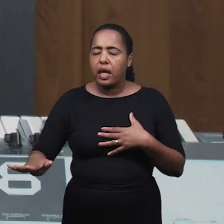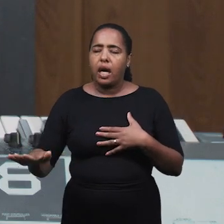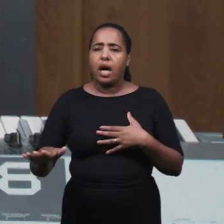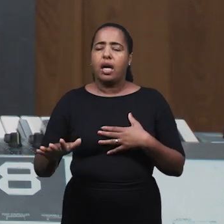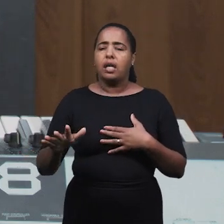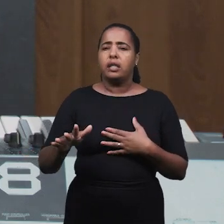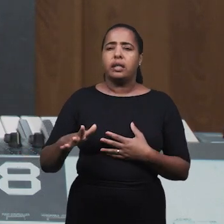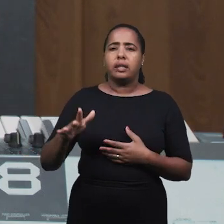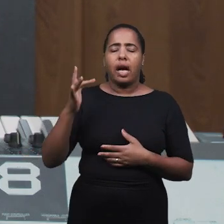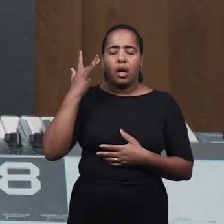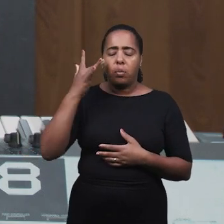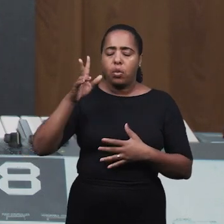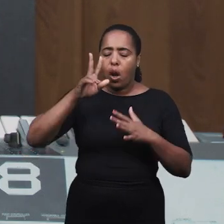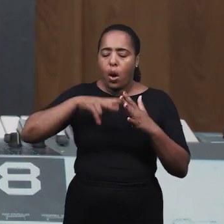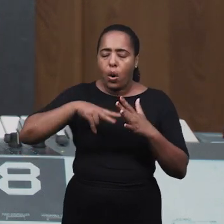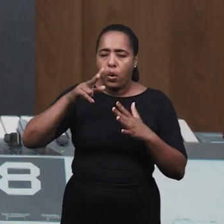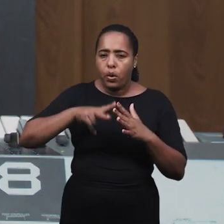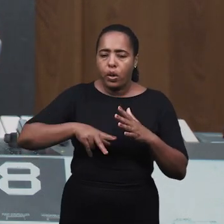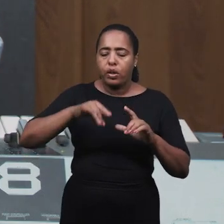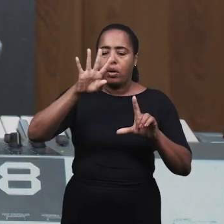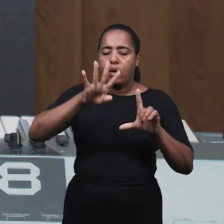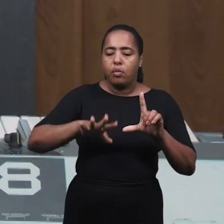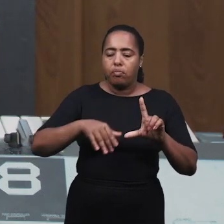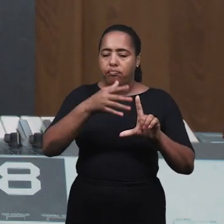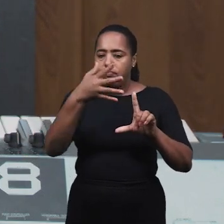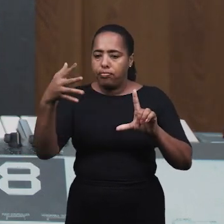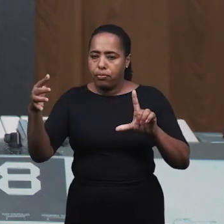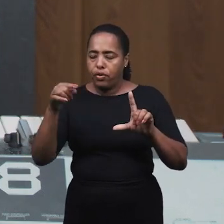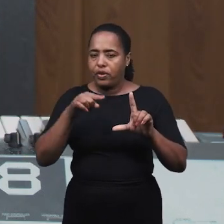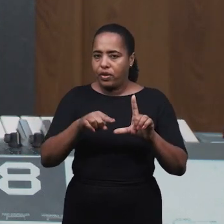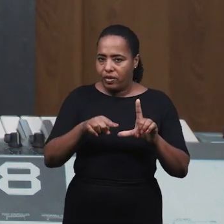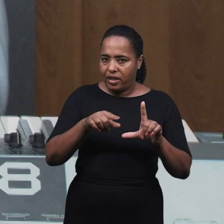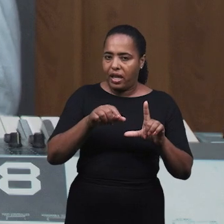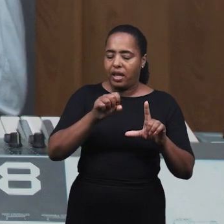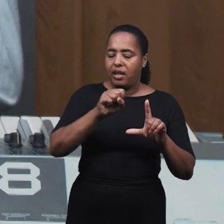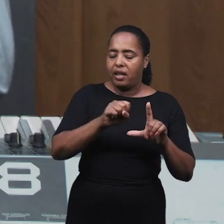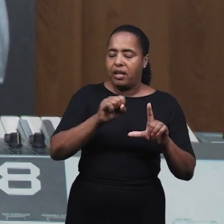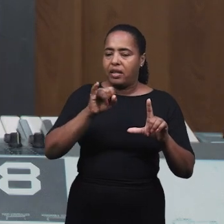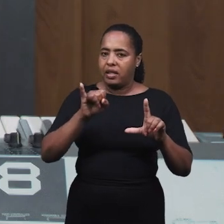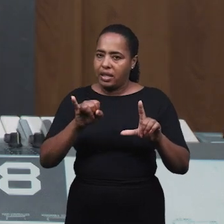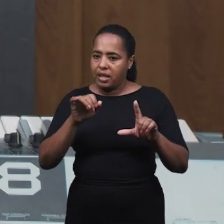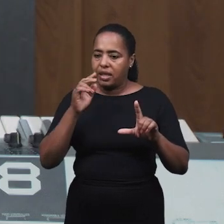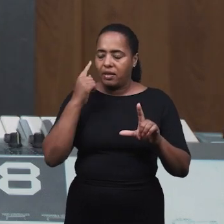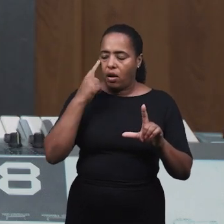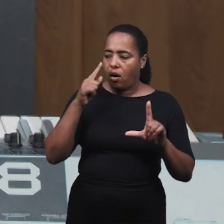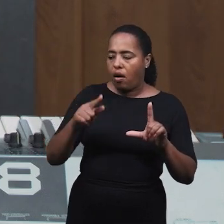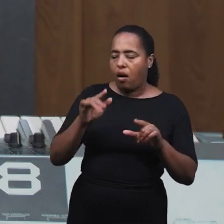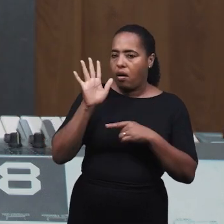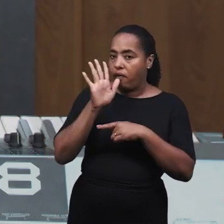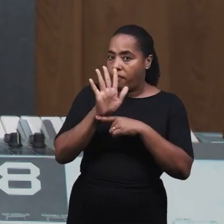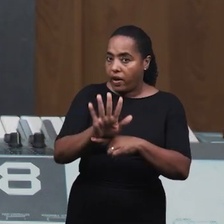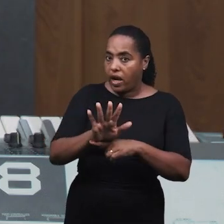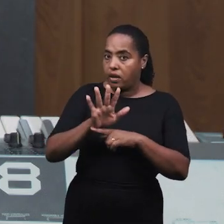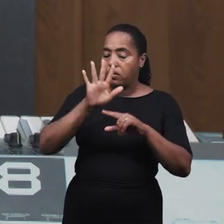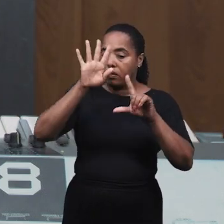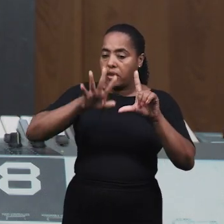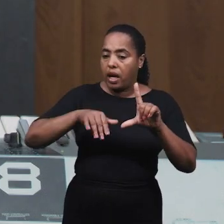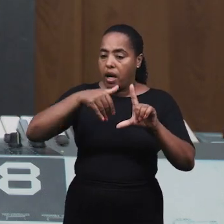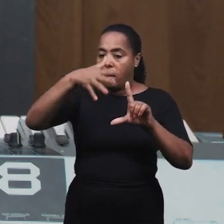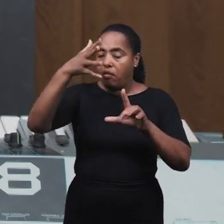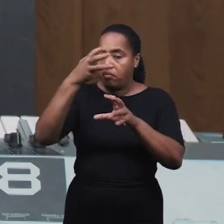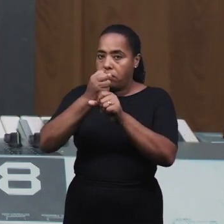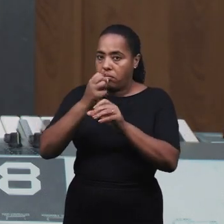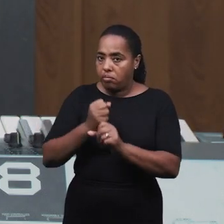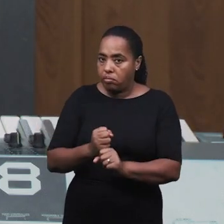les enfants qui n'ont pas encore la lecture dans la partition. Cette lecture va vous aider à